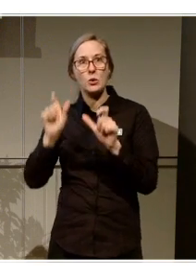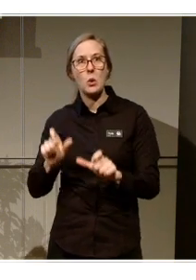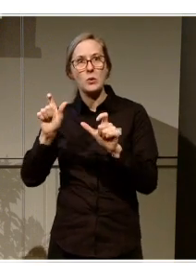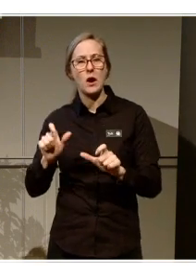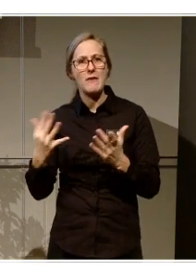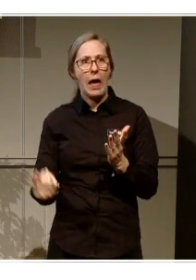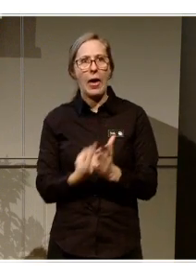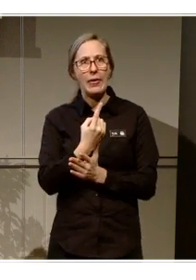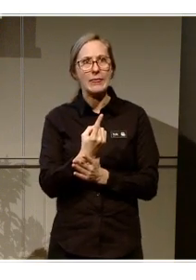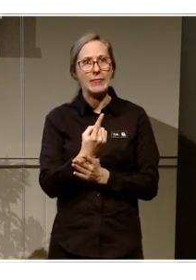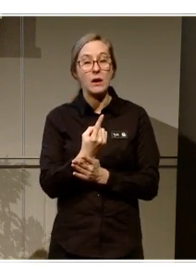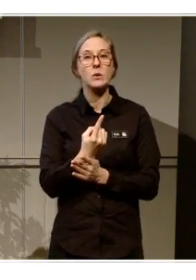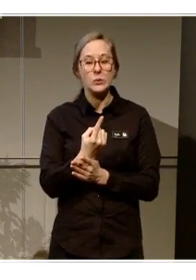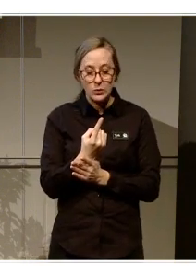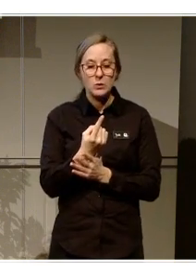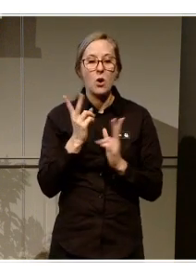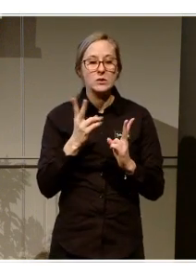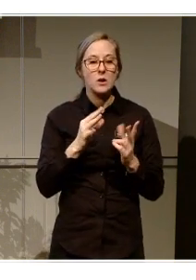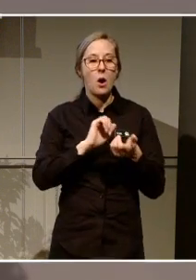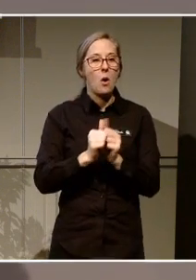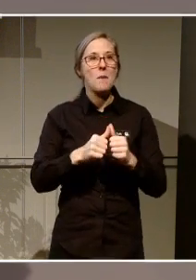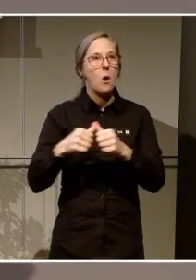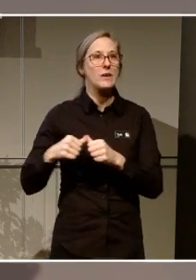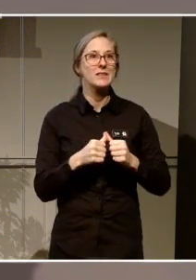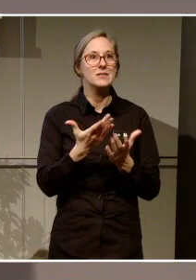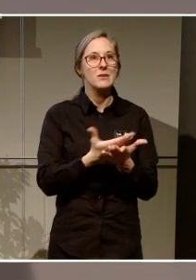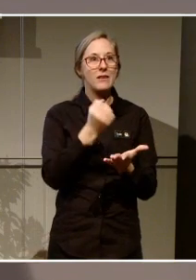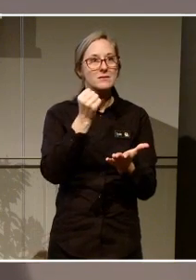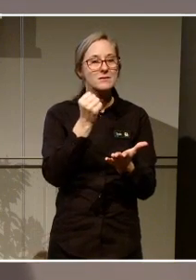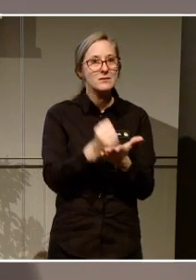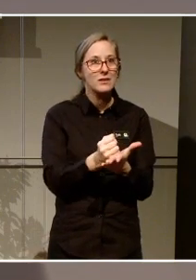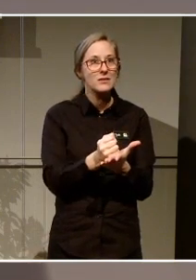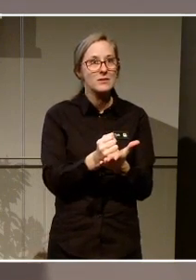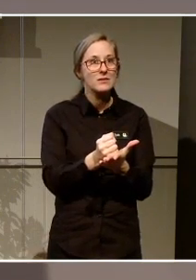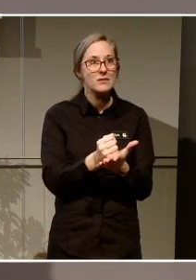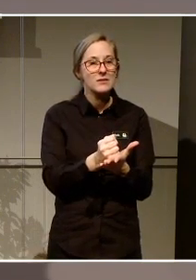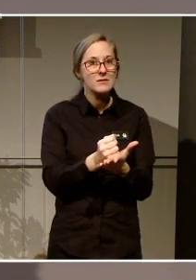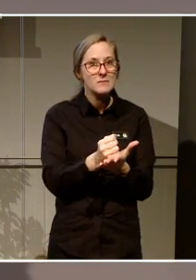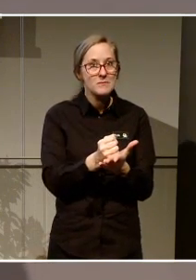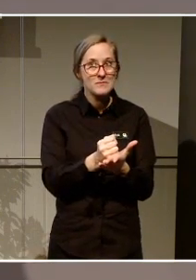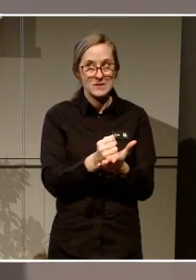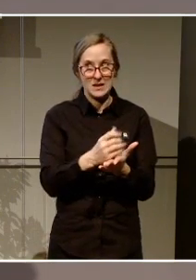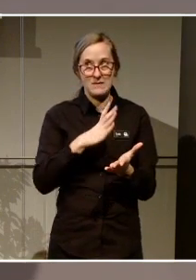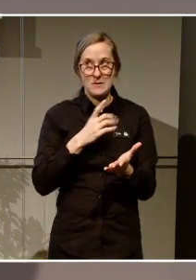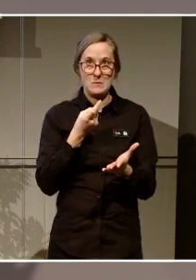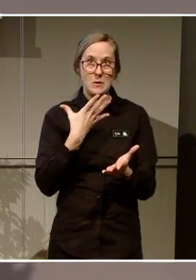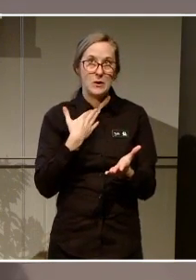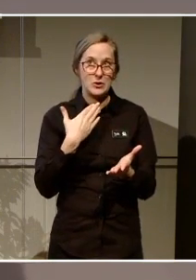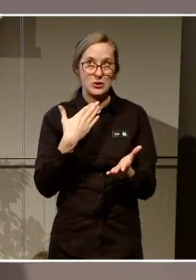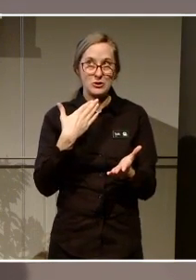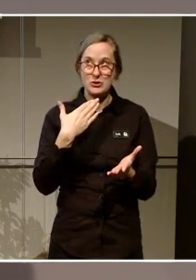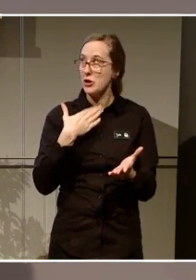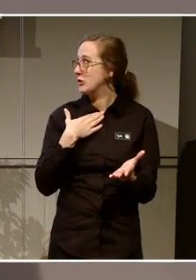gjorde en väldigt hög grad av omorganisering i de landsting vi har tittat på. Och då ser ni några röster här från